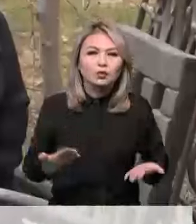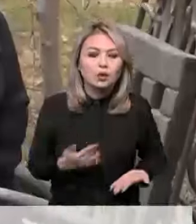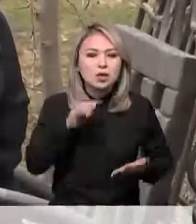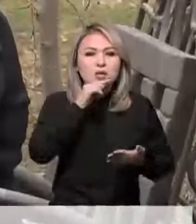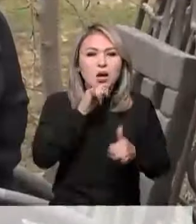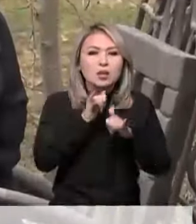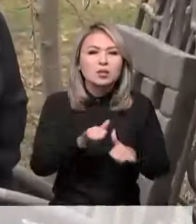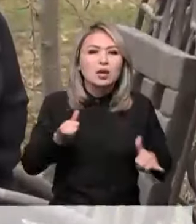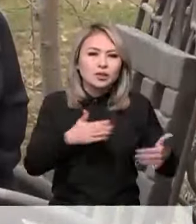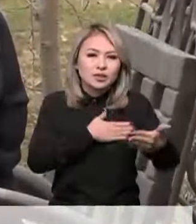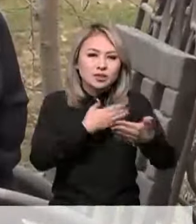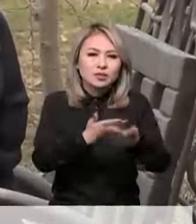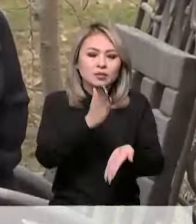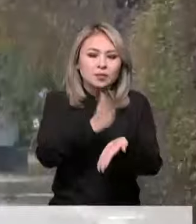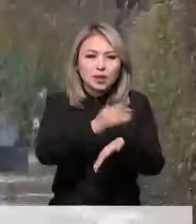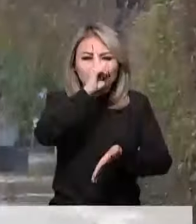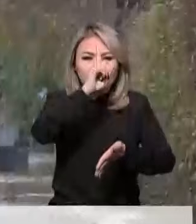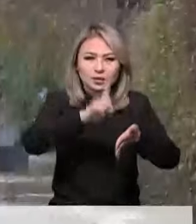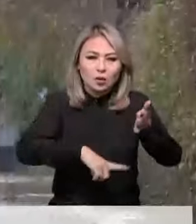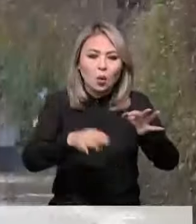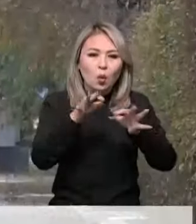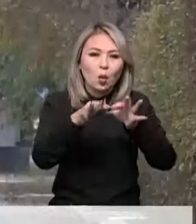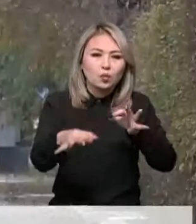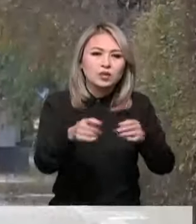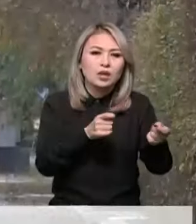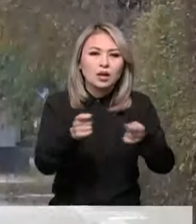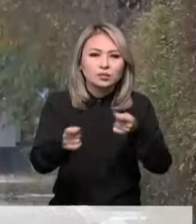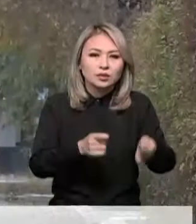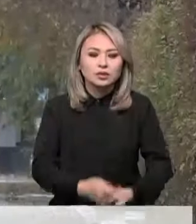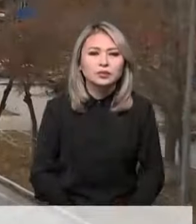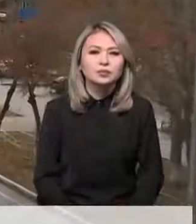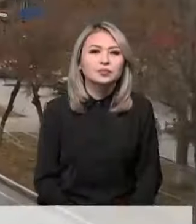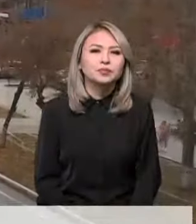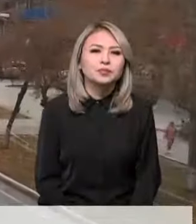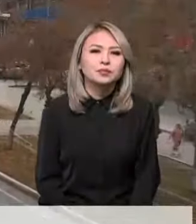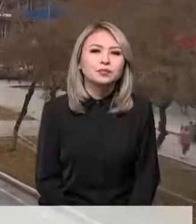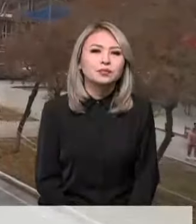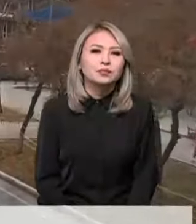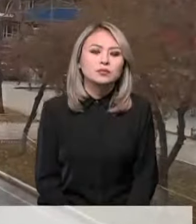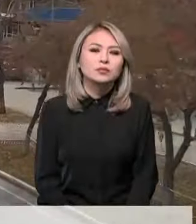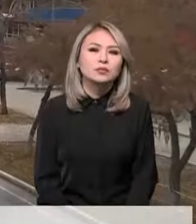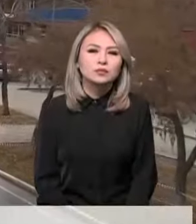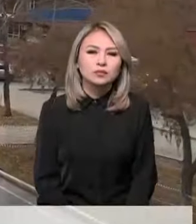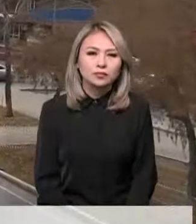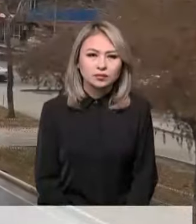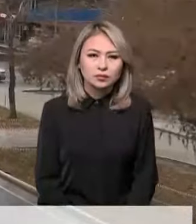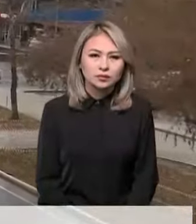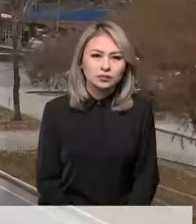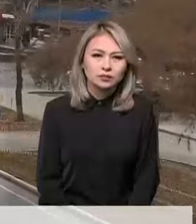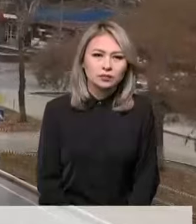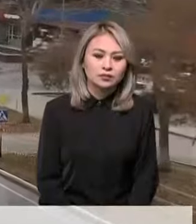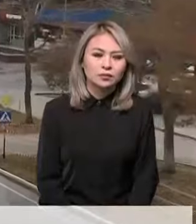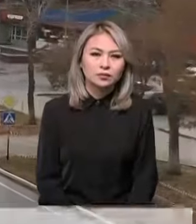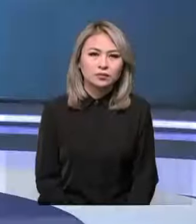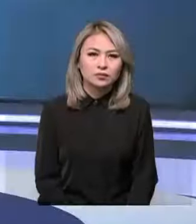әлеуметтік-экономикалық дамуына серпін береді деген сенімде облыс әкімдігіндегілер. Рүстем Қайратұлы, Медет Өмірханов, 24 KZ, Абай облысынан.